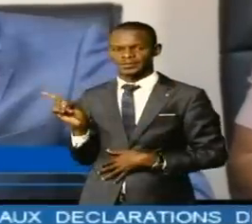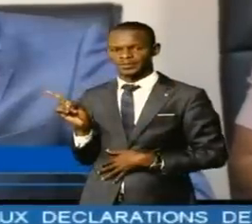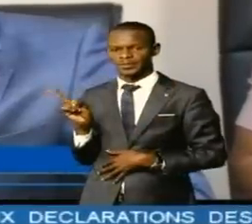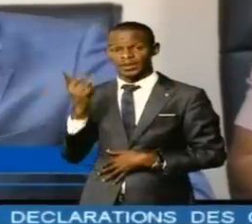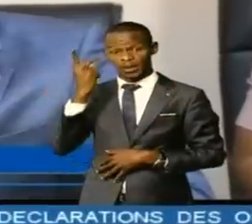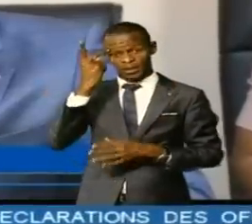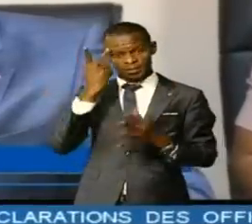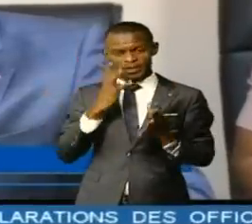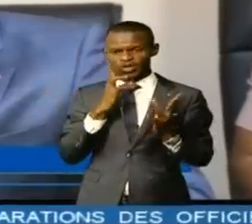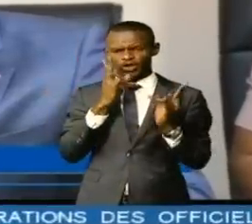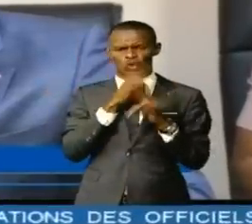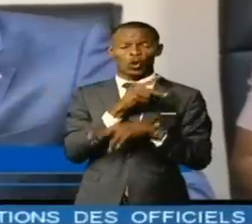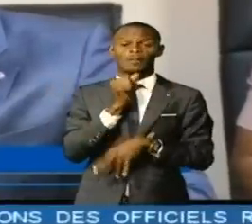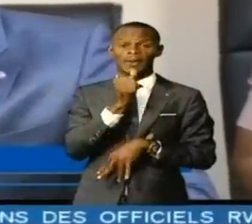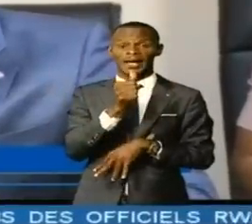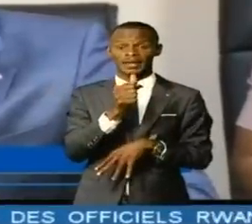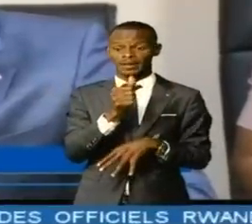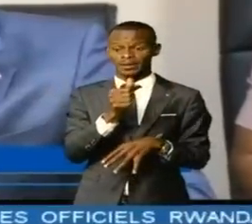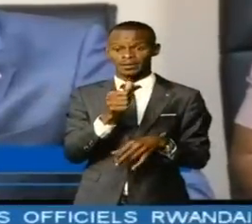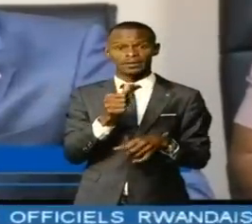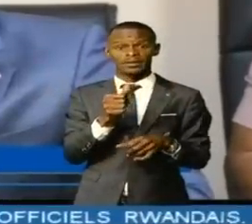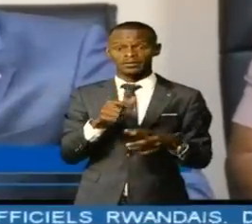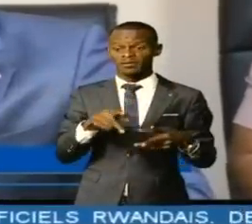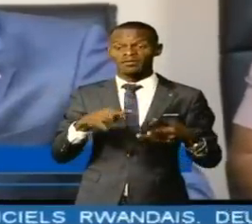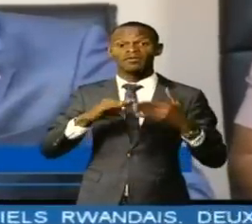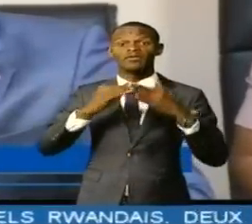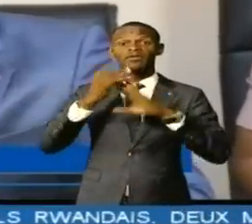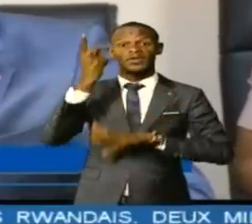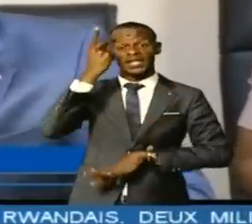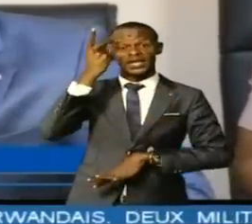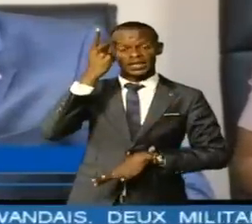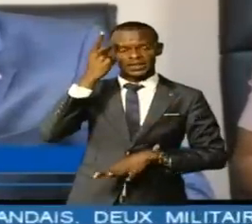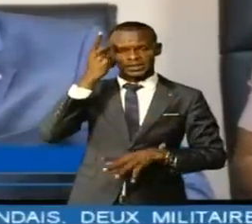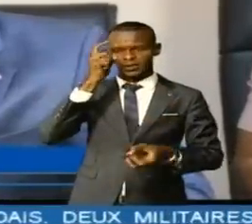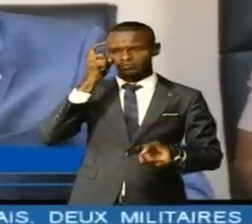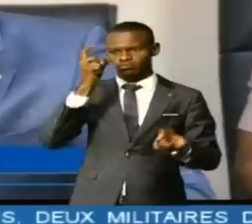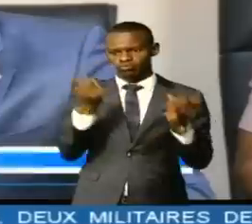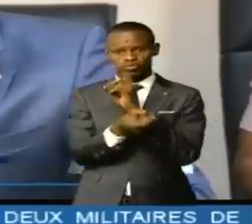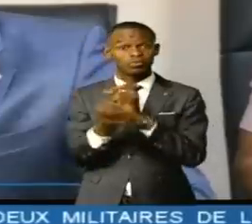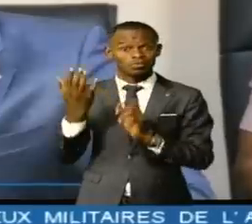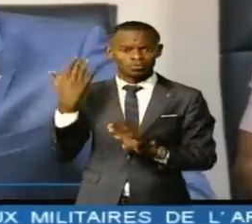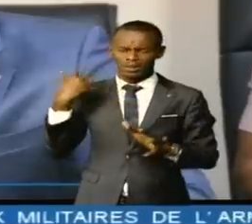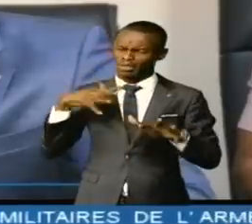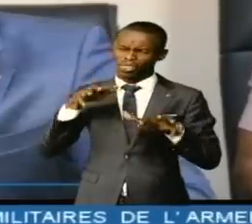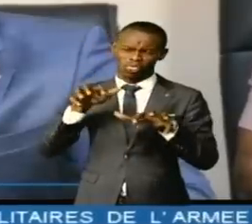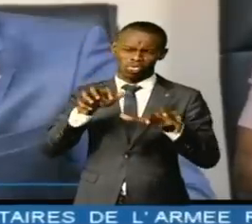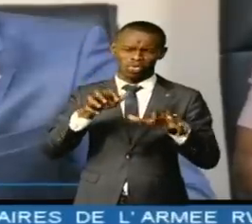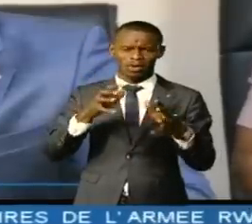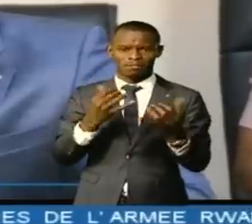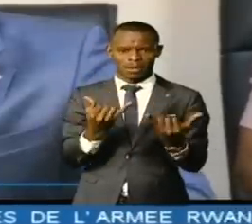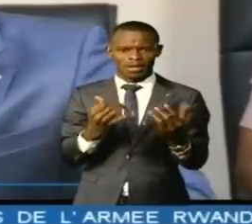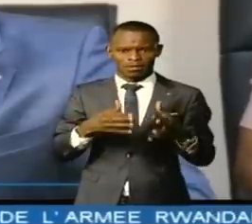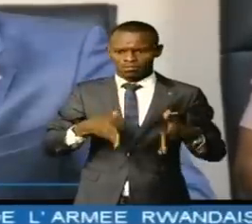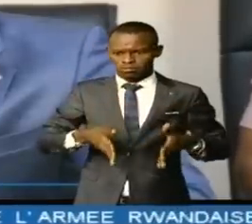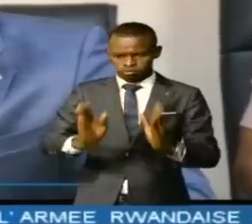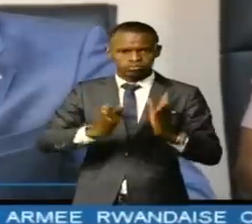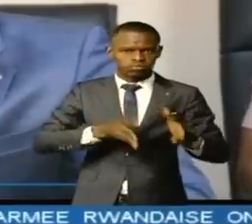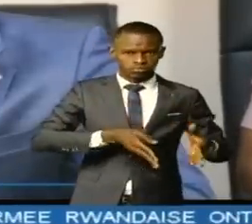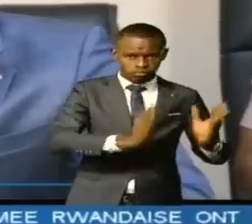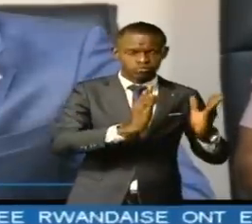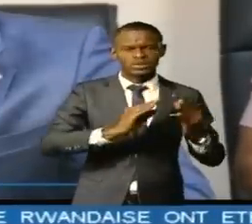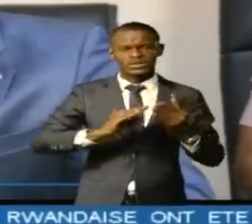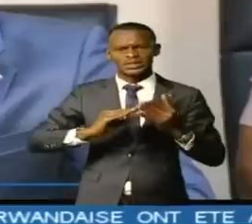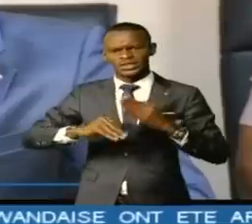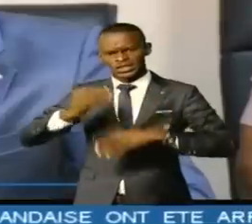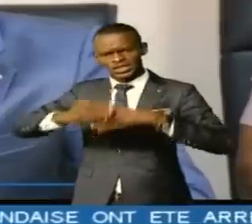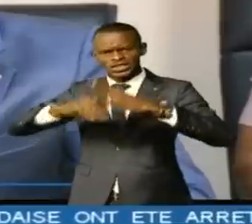grandes artères de la ville de Kinshasa en jungle où les chauffeurs, conducteurs de motos, certains piétons, voire les roulages se